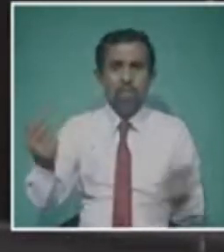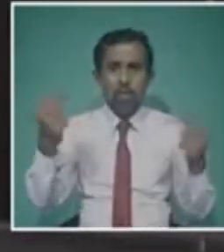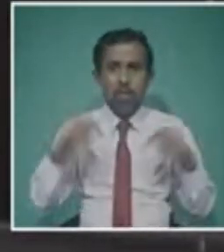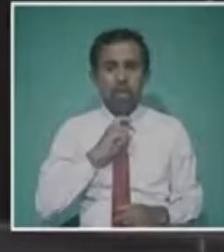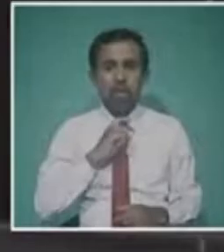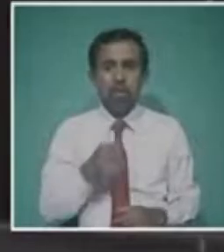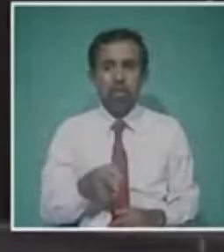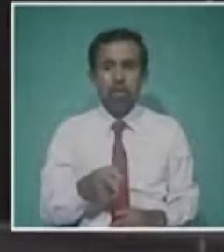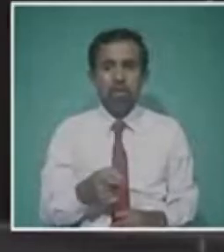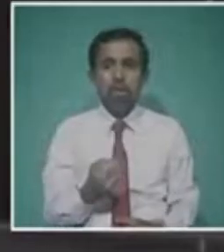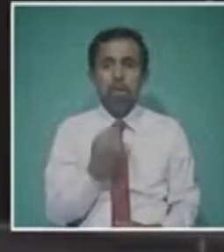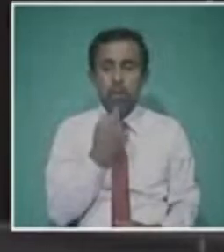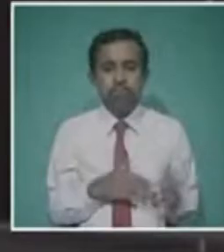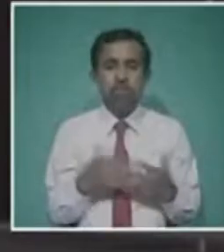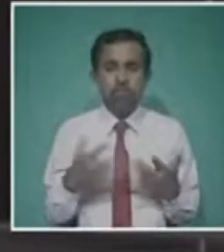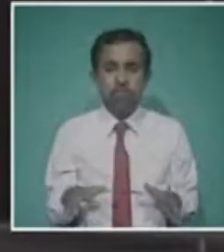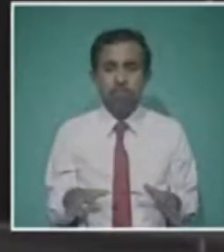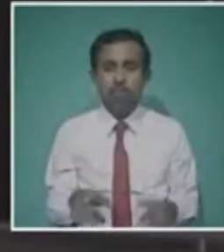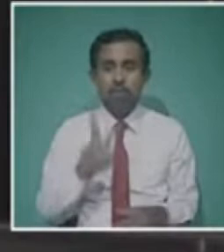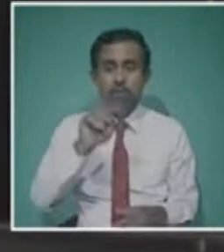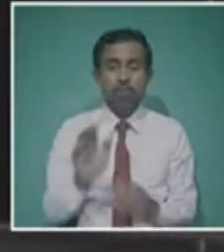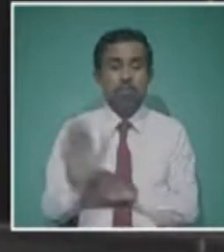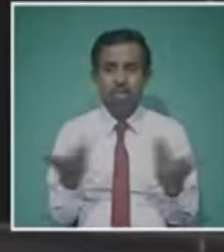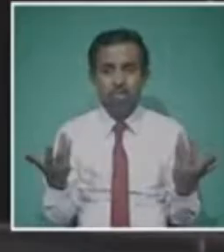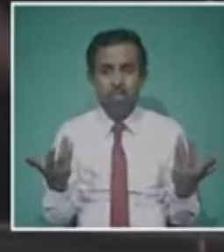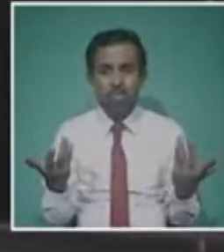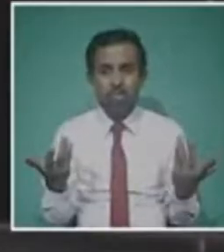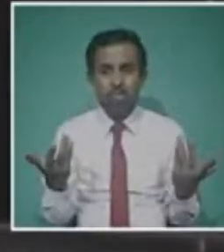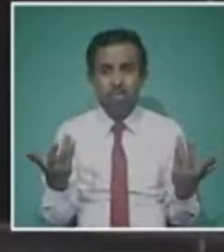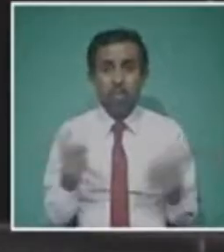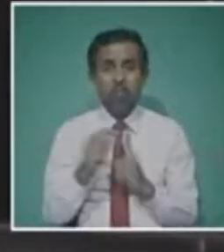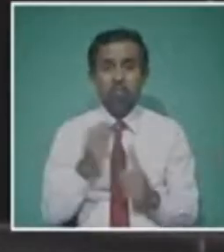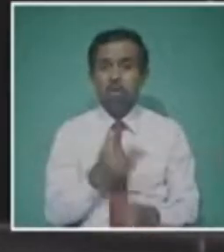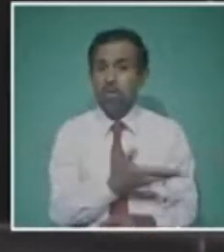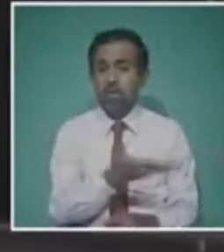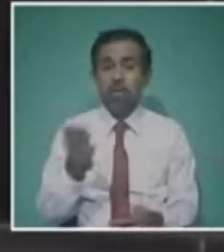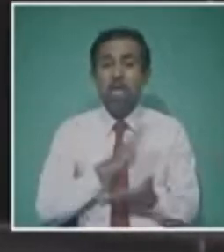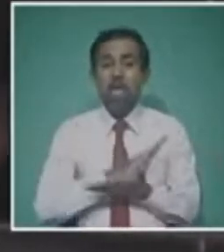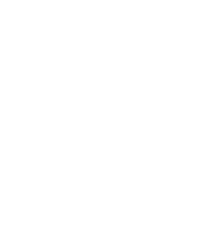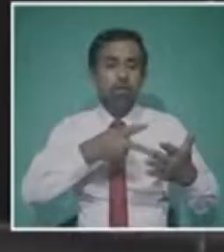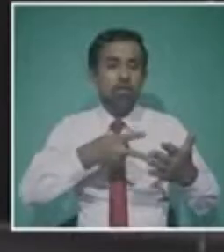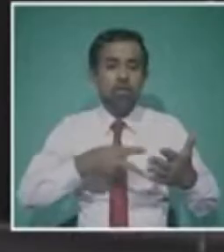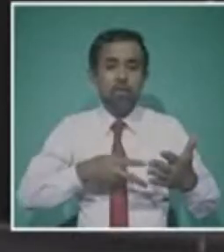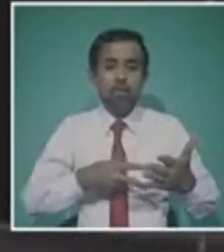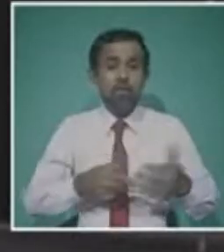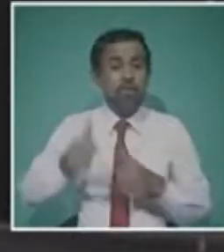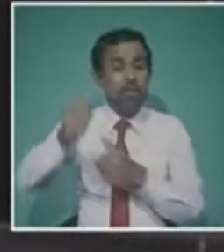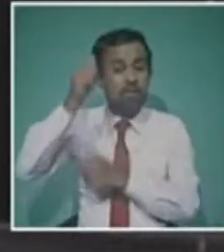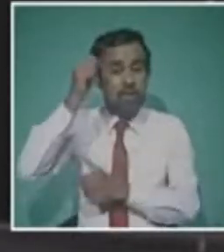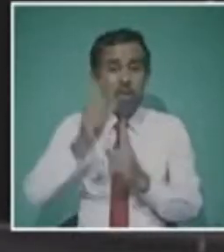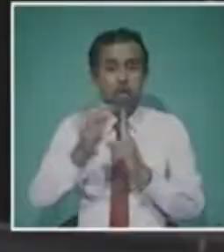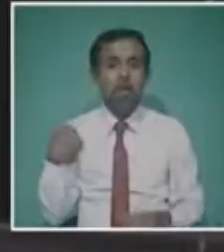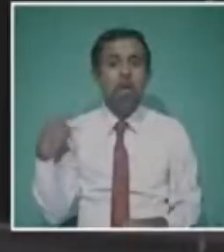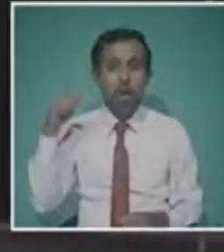කෙන්දිරි ගන්න කියලා. ඔව් මම රෙද්දක් ඇඳා. 20ට මං අත ඉස්සුවේ නෑ. මේ පාර්ලිමේන්තුවේ හැන්සාඩ් එක කියවන්න. එදා මං